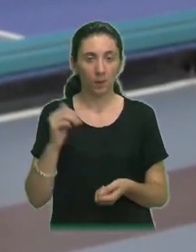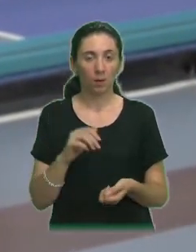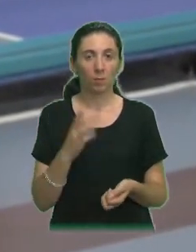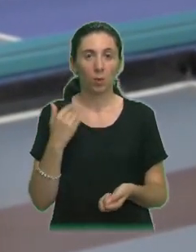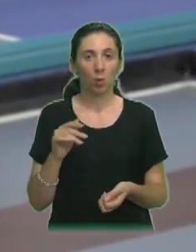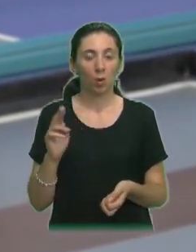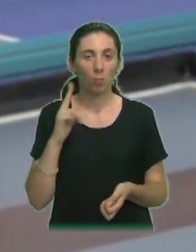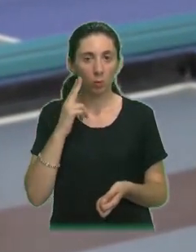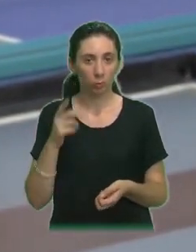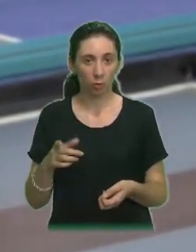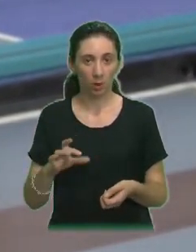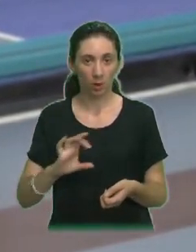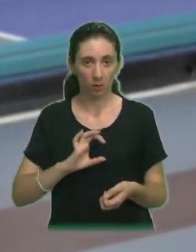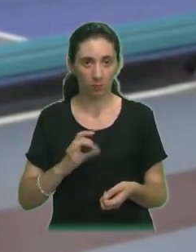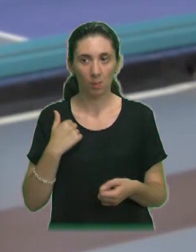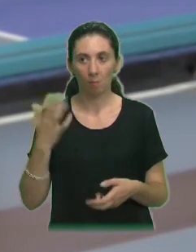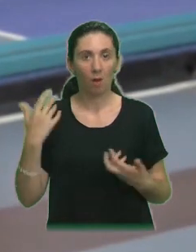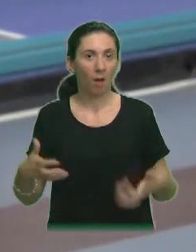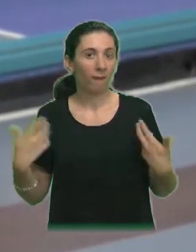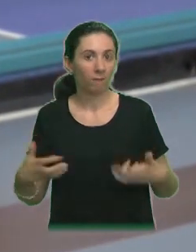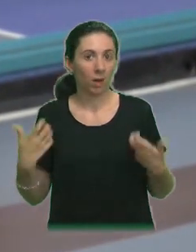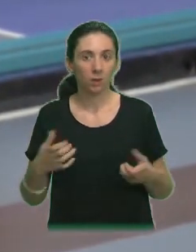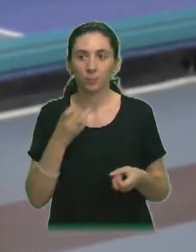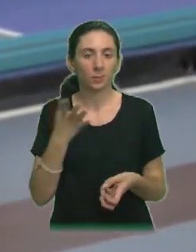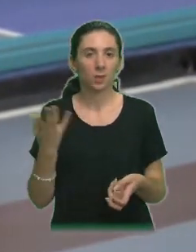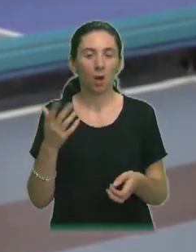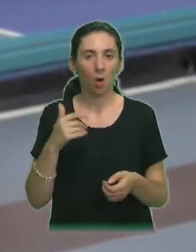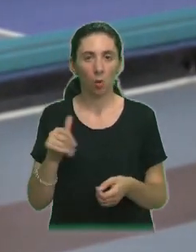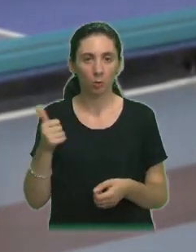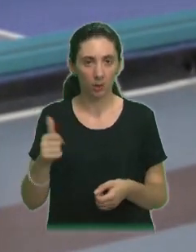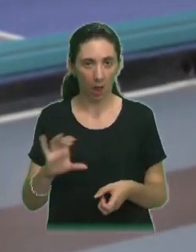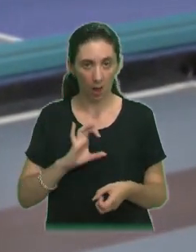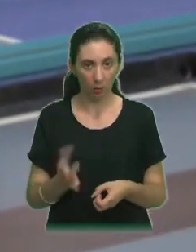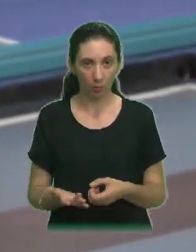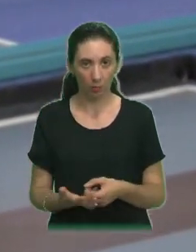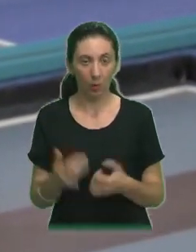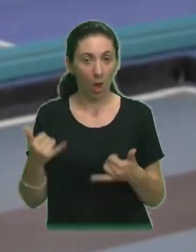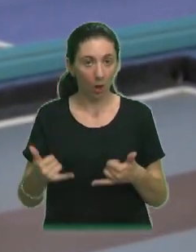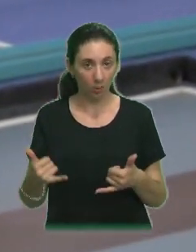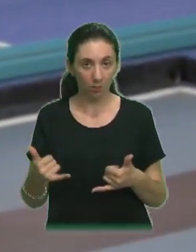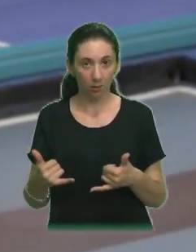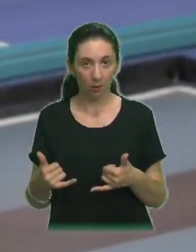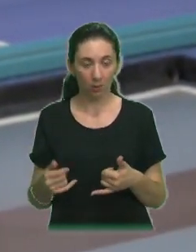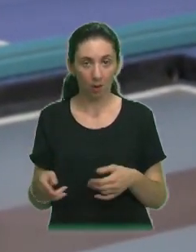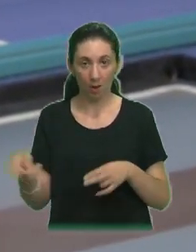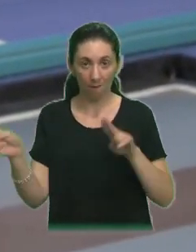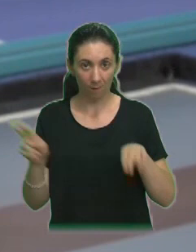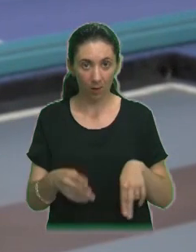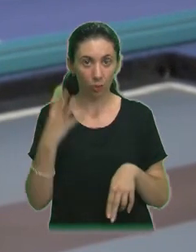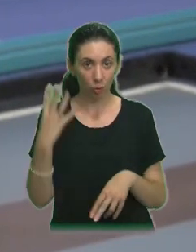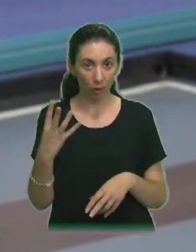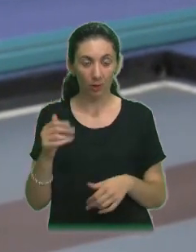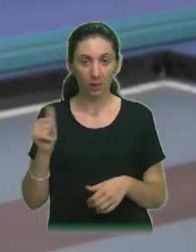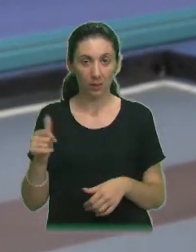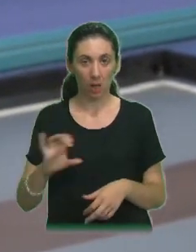je bila jedna jedina i njoj sam se veselila kod je zlatna. Tako da sada vratiti se sa 4 zlata